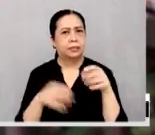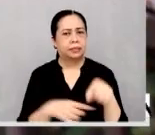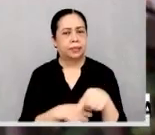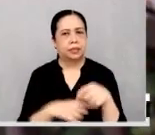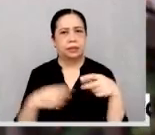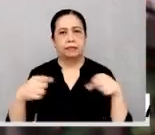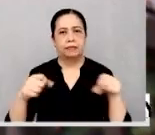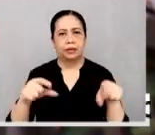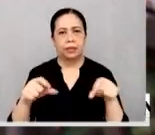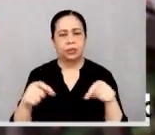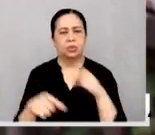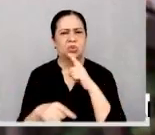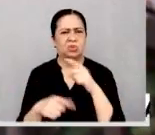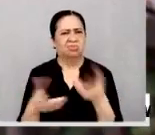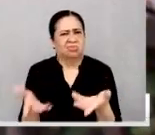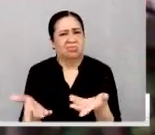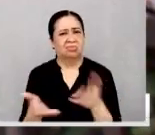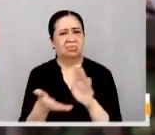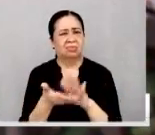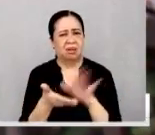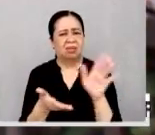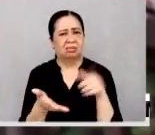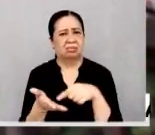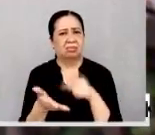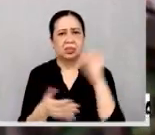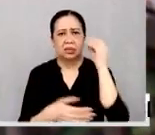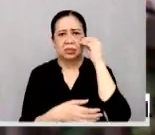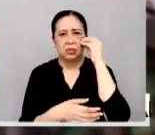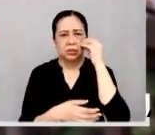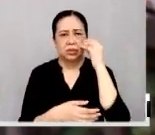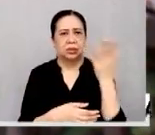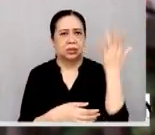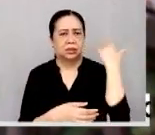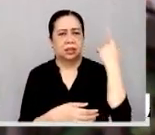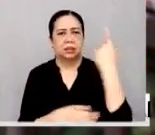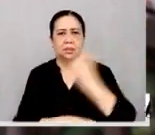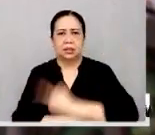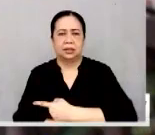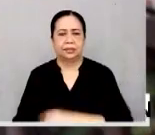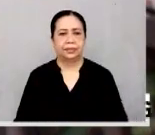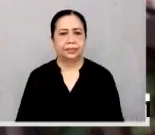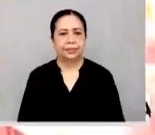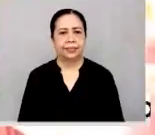vendors, ganito na talaga yung presyuhan ng sibuyas nitong mga nakaraang araw.